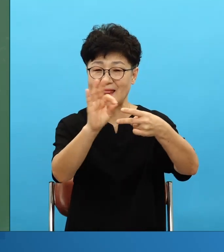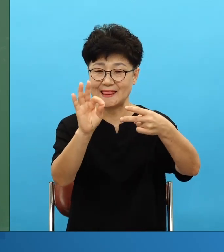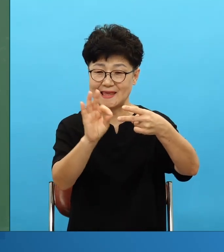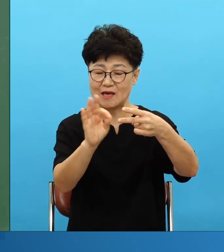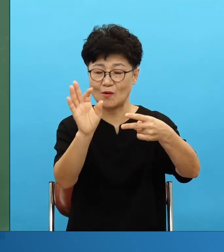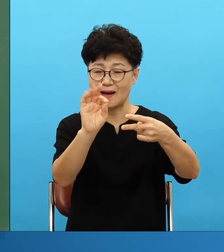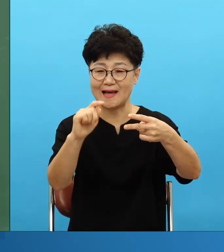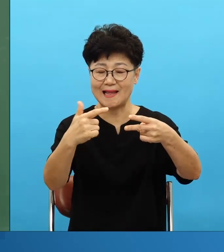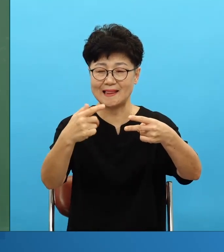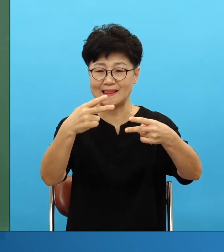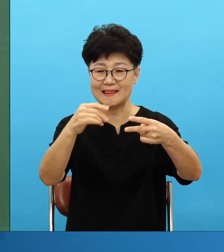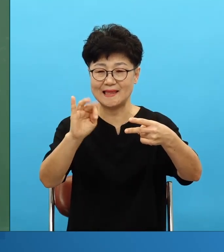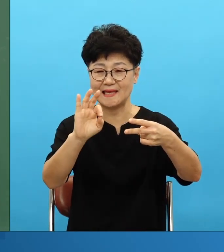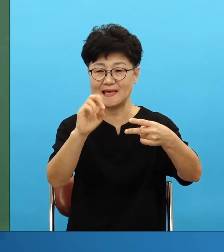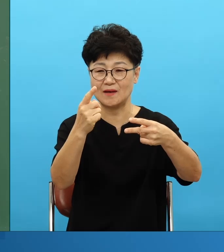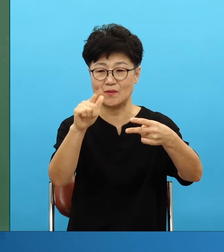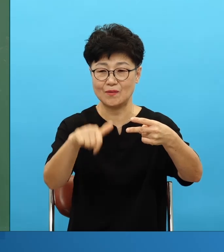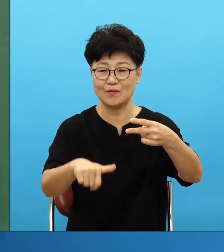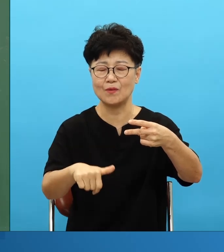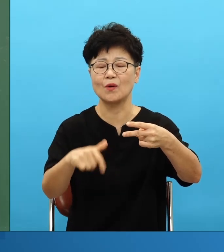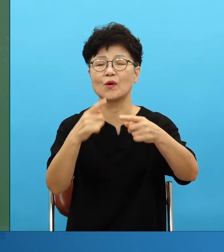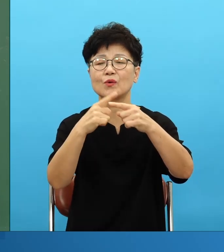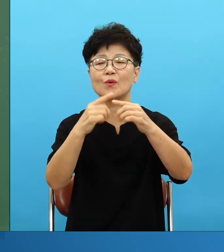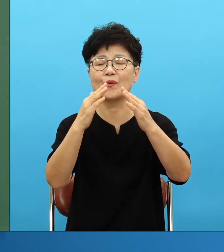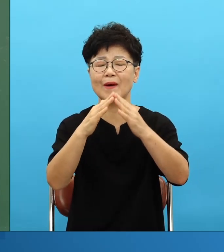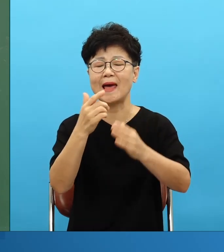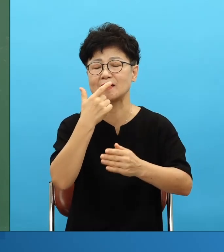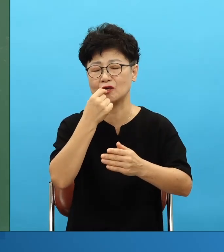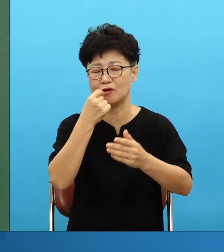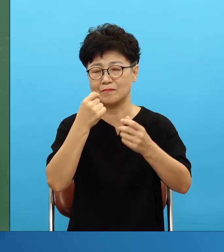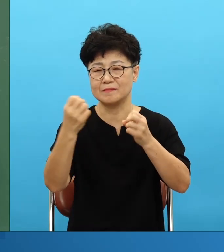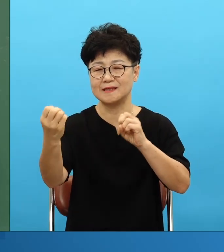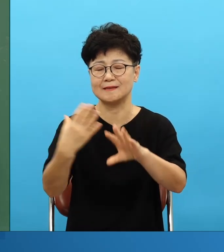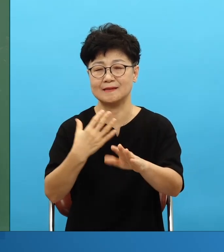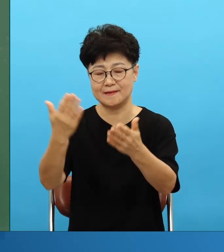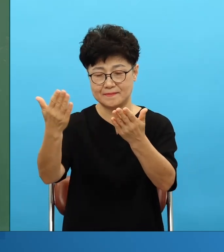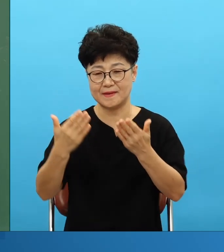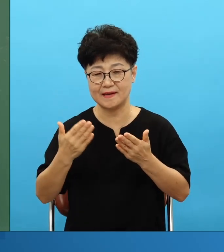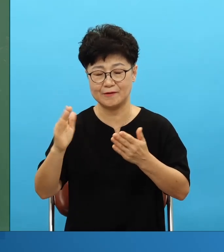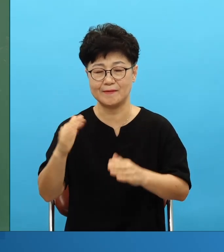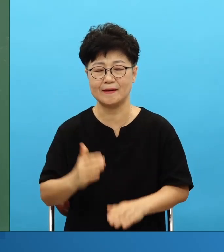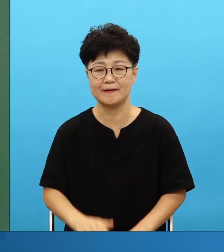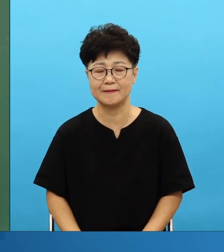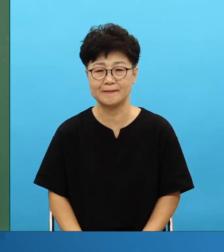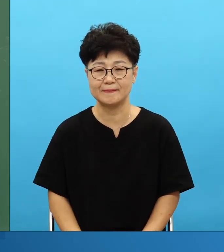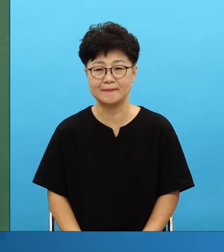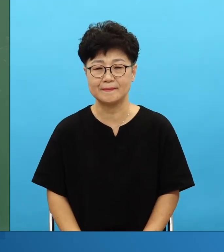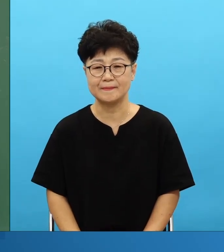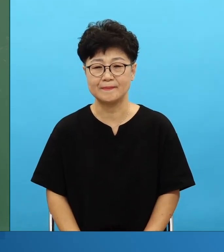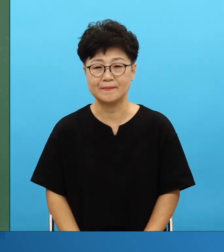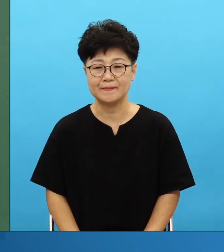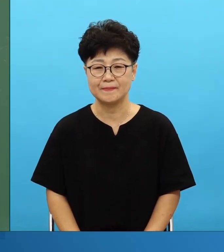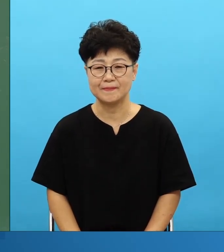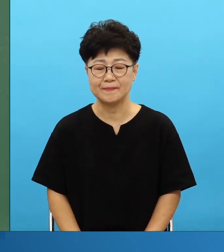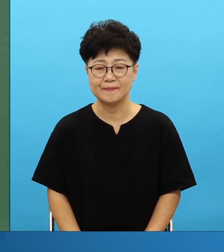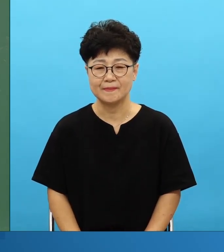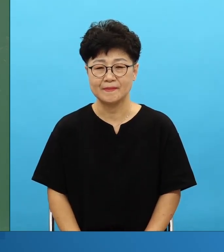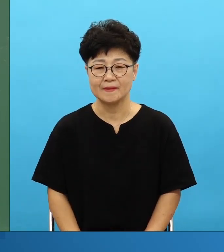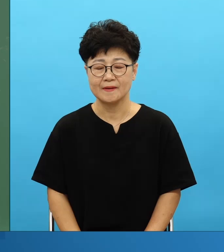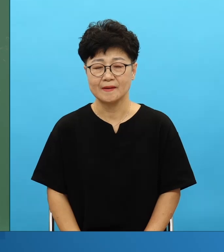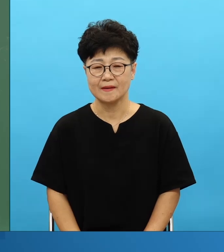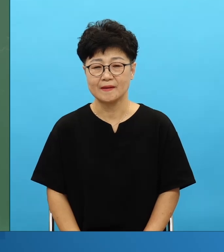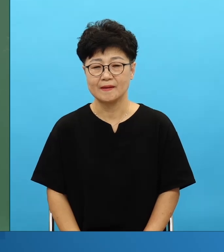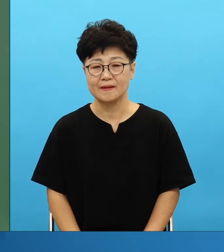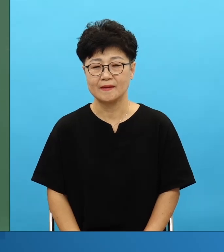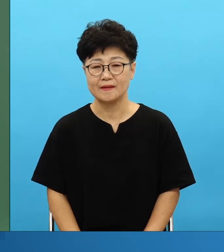church. 예, 이런 중요한 언약 속에 어떤 걸 줬는 간에 하나님이 몇 가지